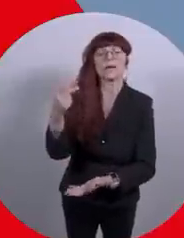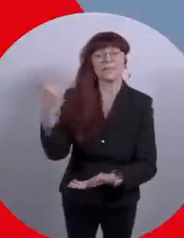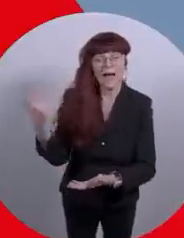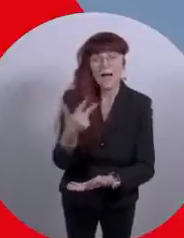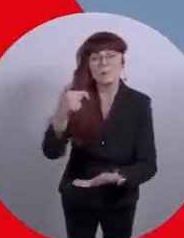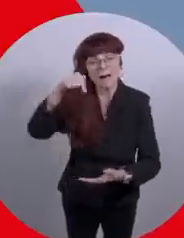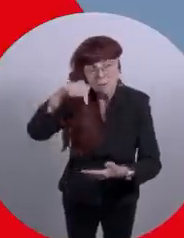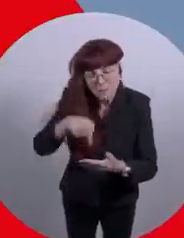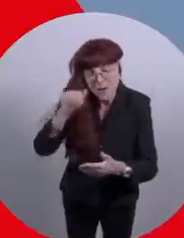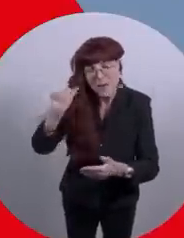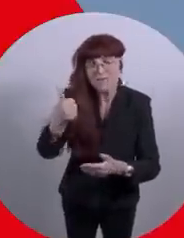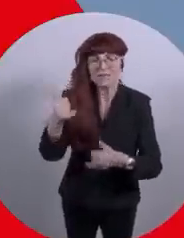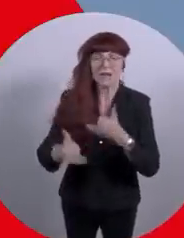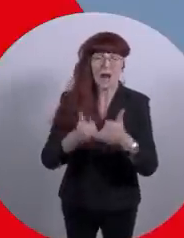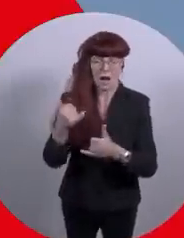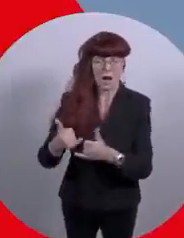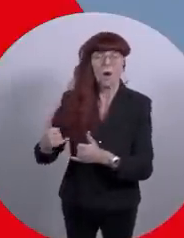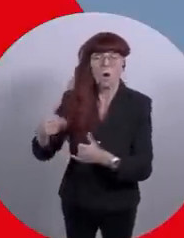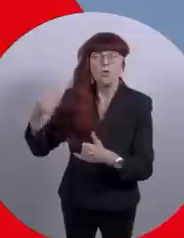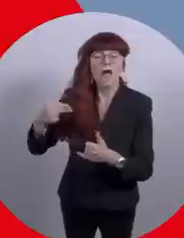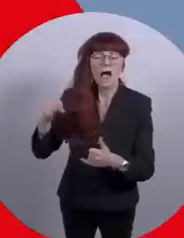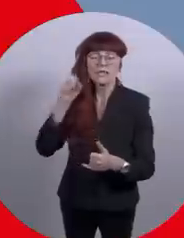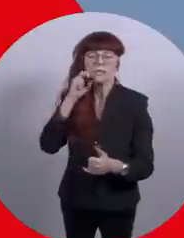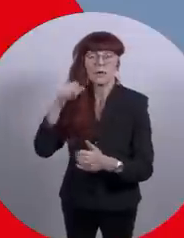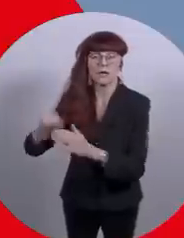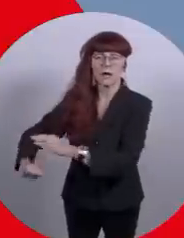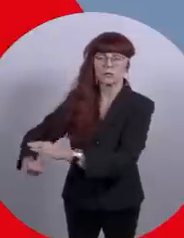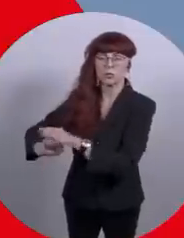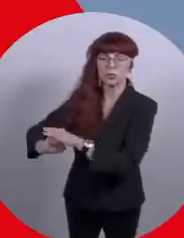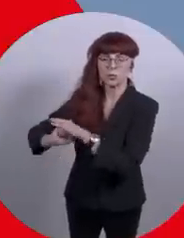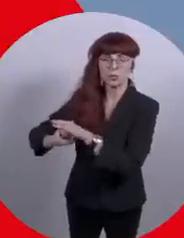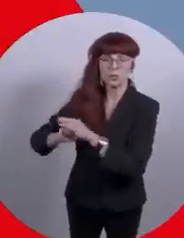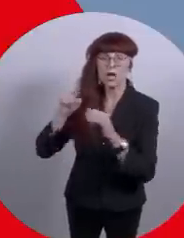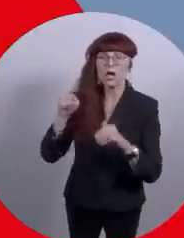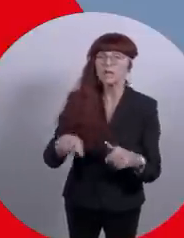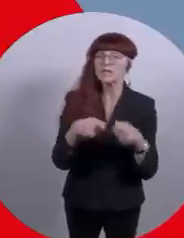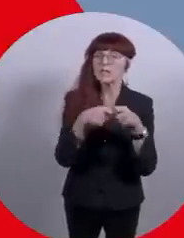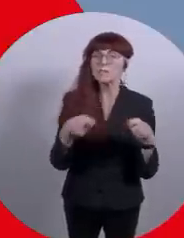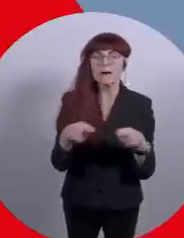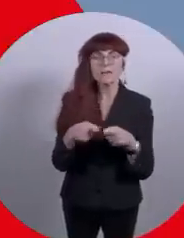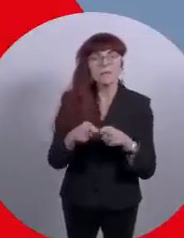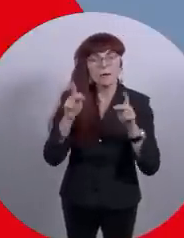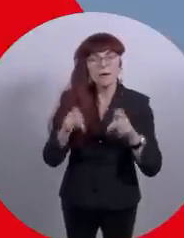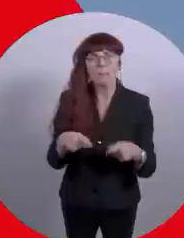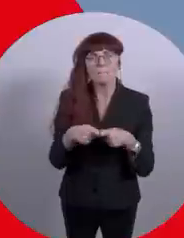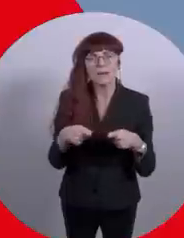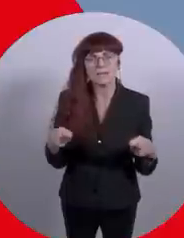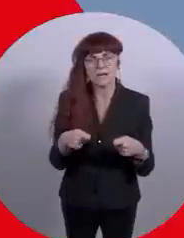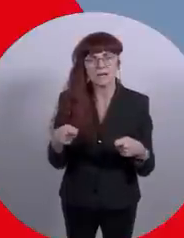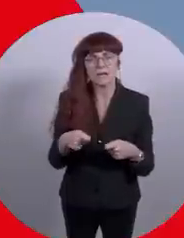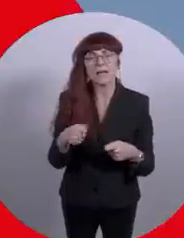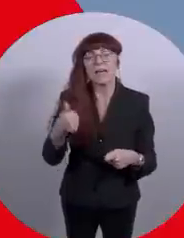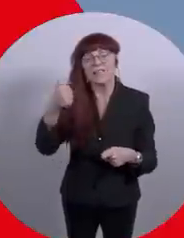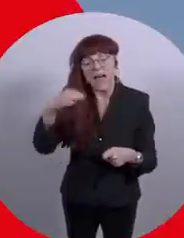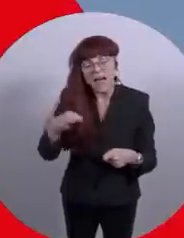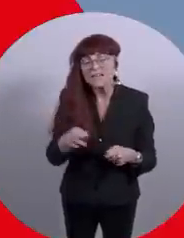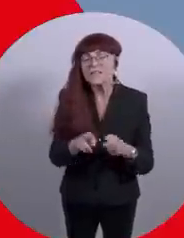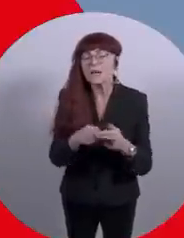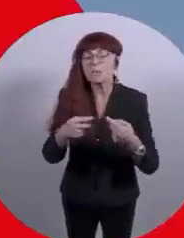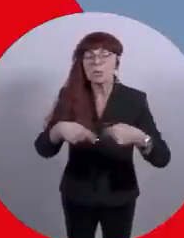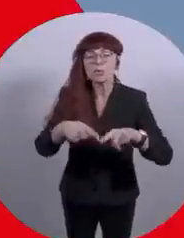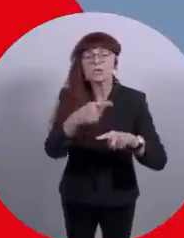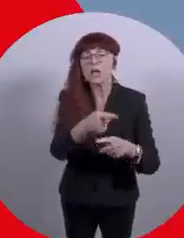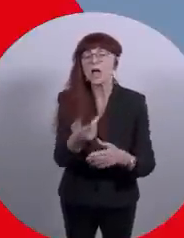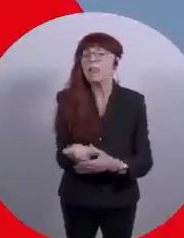vom Hans-peter und ich glaube das sind Maßnahmen die auch messbar sind weil wir sind glaube ich das einzige Bundesland wo auch die Armut zurückgegangen ist und genau das